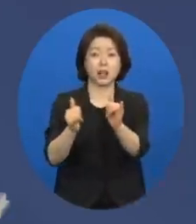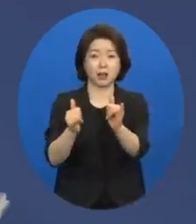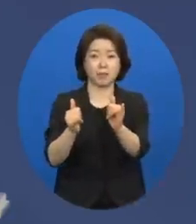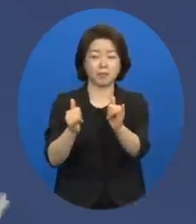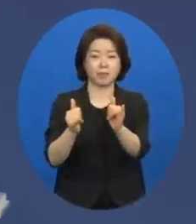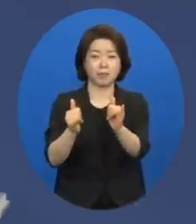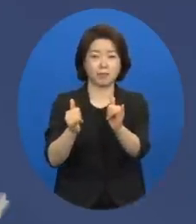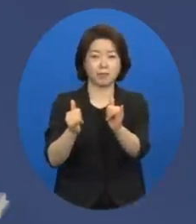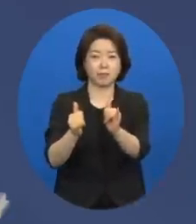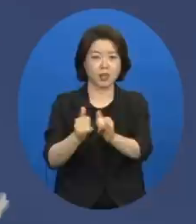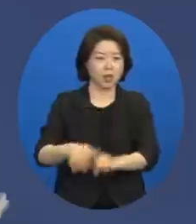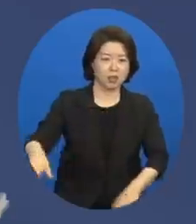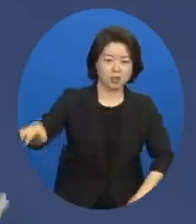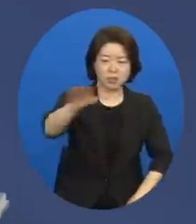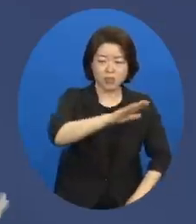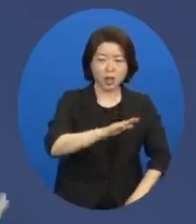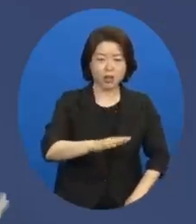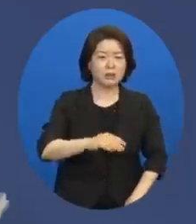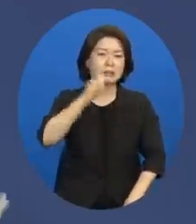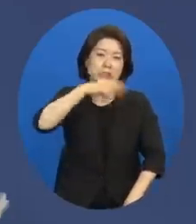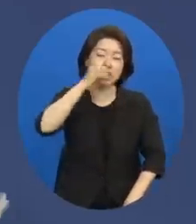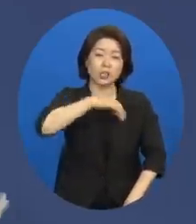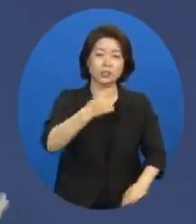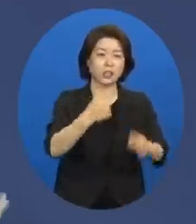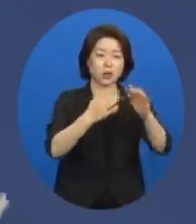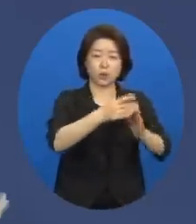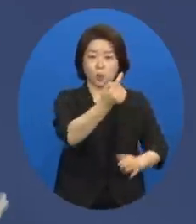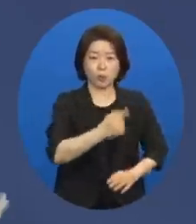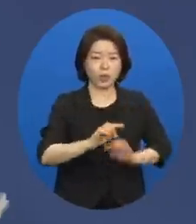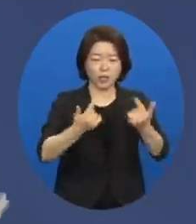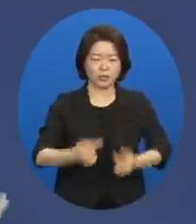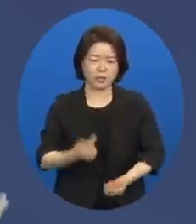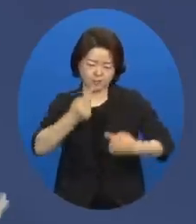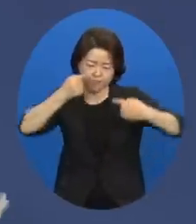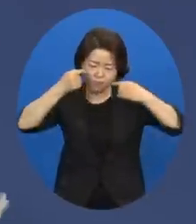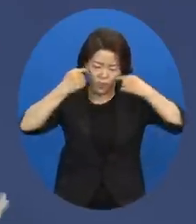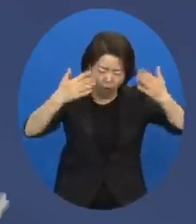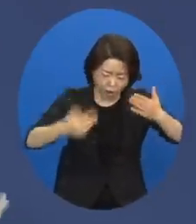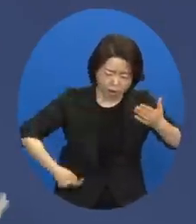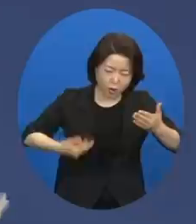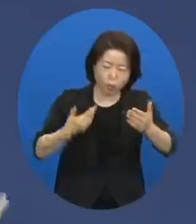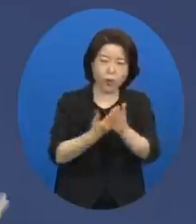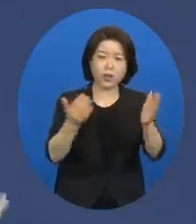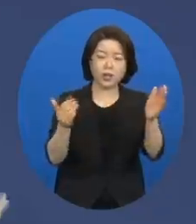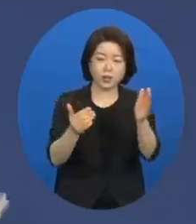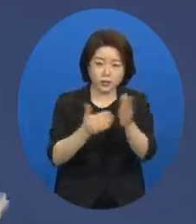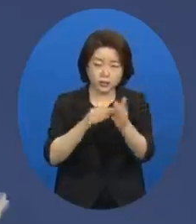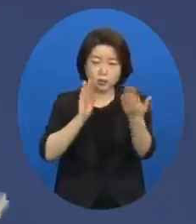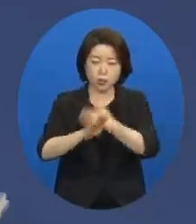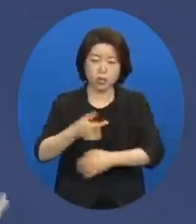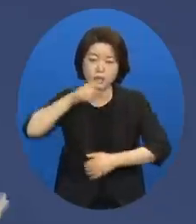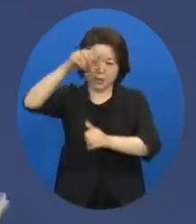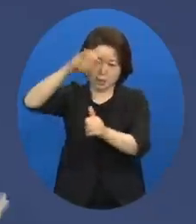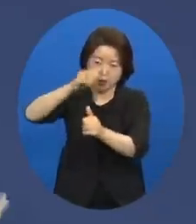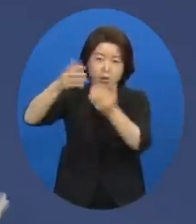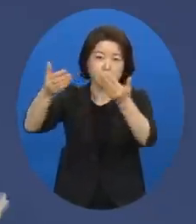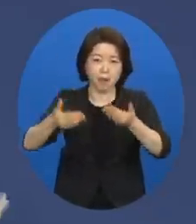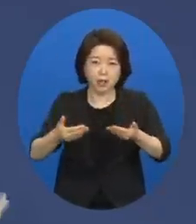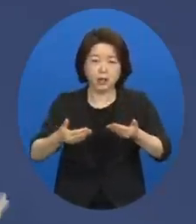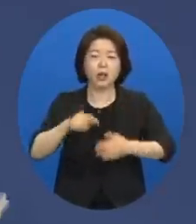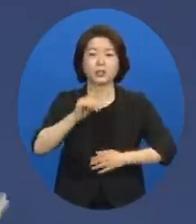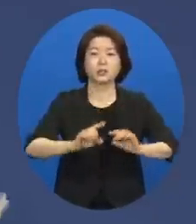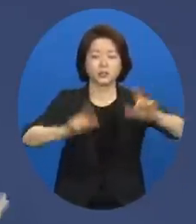3천 명이 대강 교회를 나온 게 아니라 정확하게 회개하고 세례를 받으니 그들이